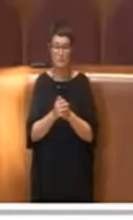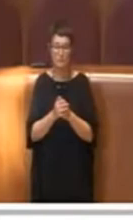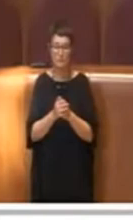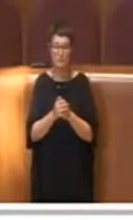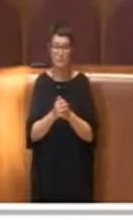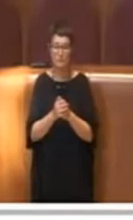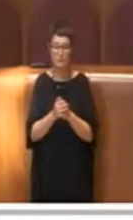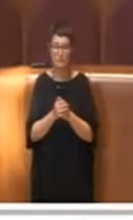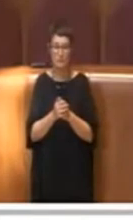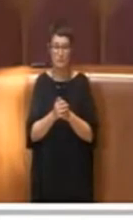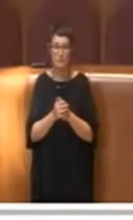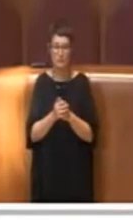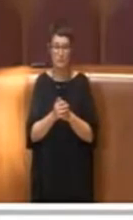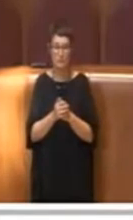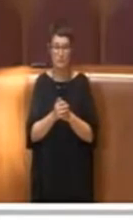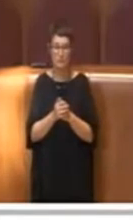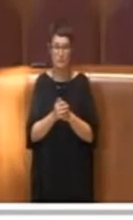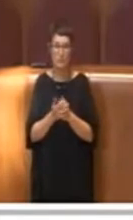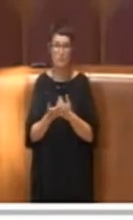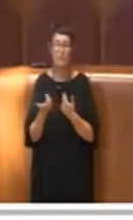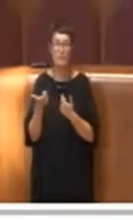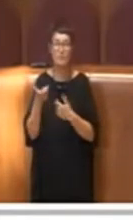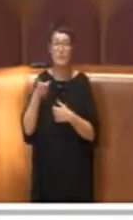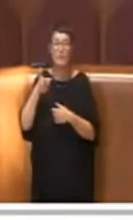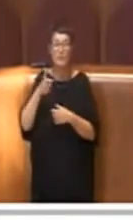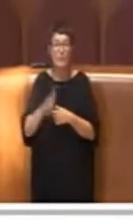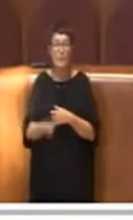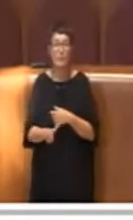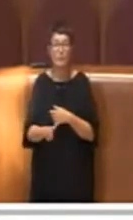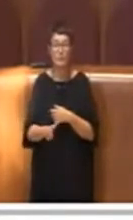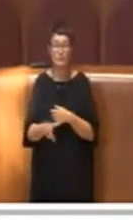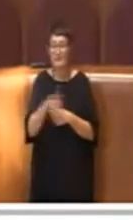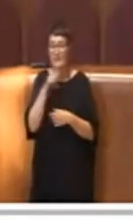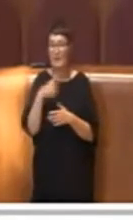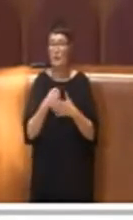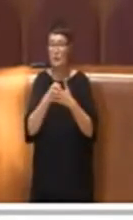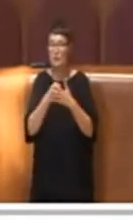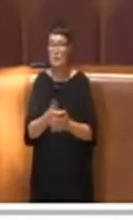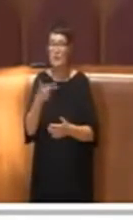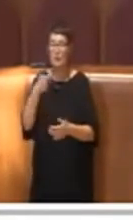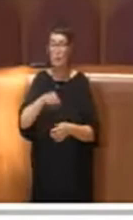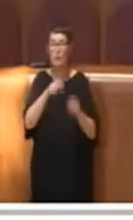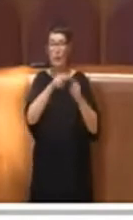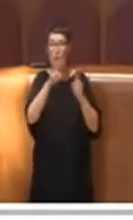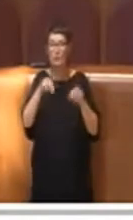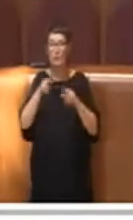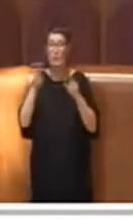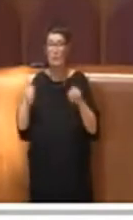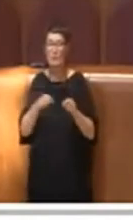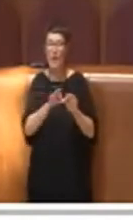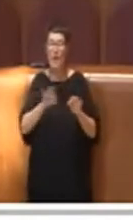sicuramente attività a più bassa qualità e anche a livello, diciamo, di